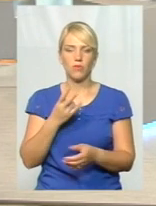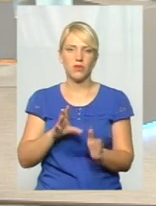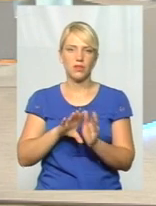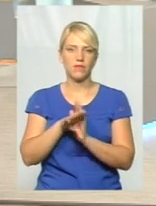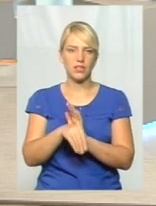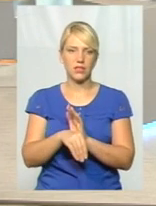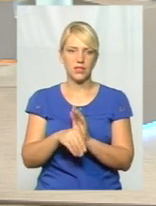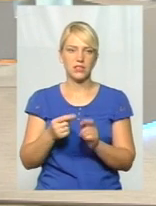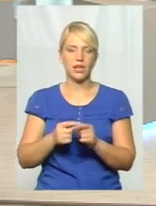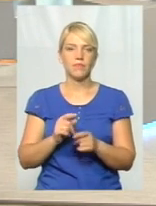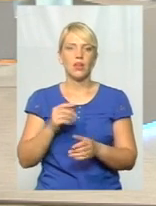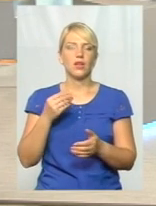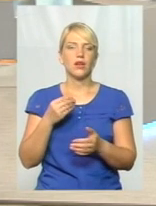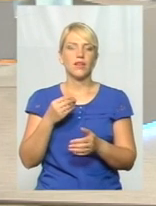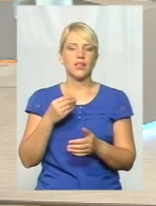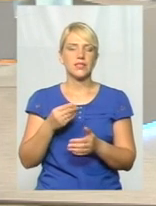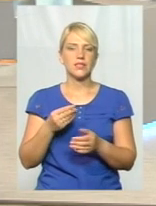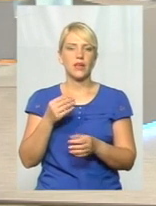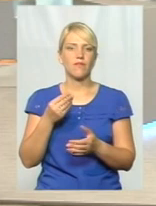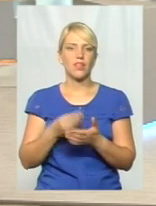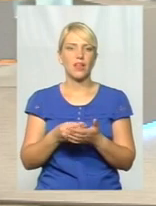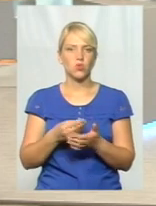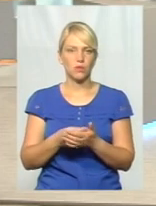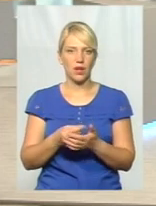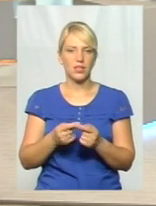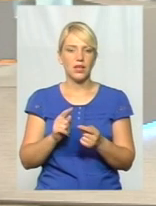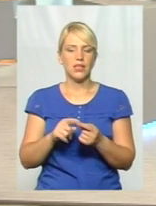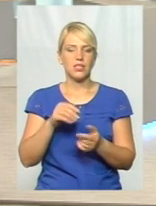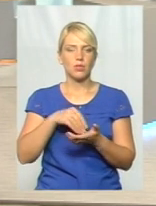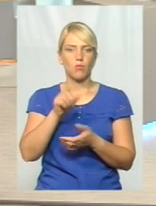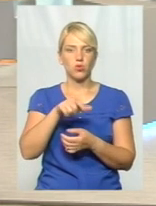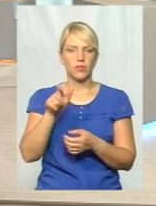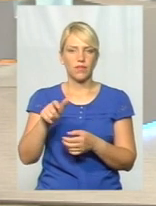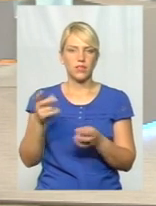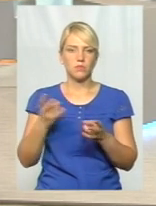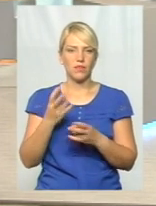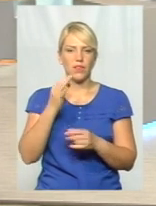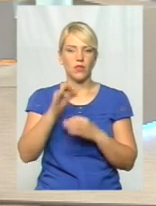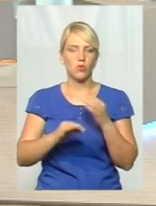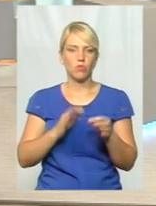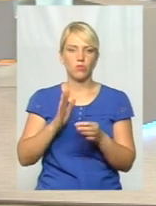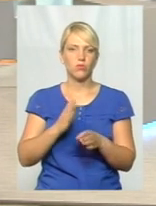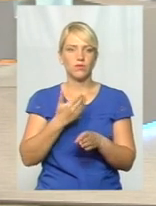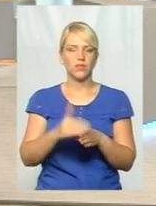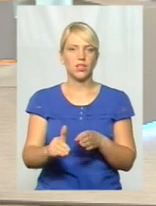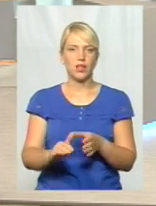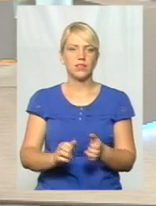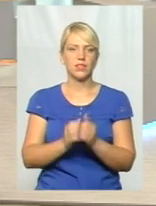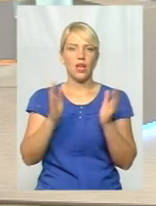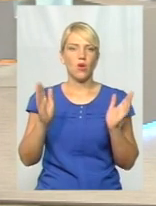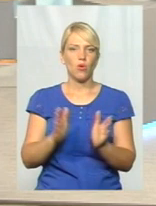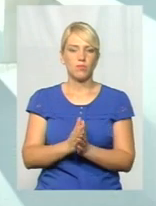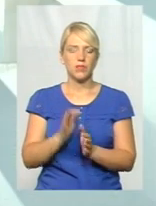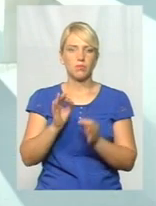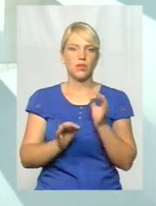зване добове балансування. Тобто споживач має, йому на добу буде виділятися певний обсяг природного газу,